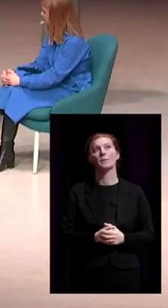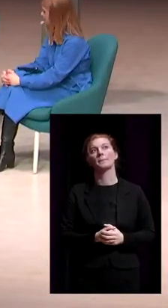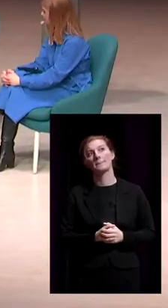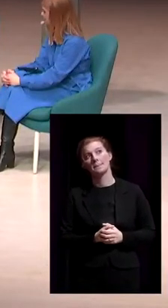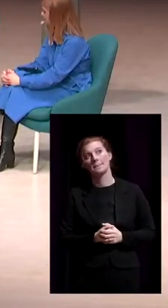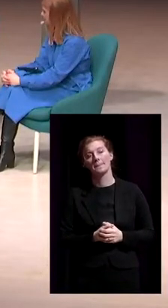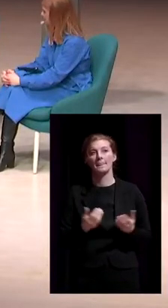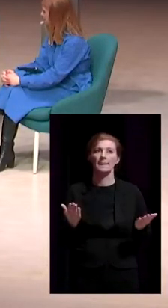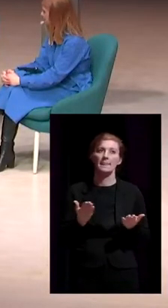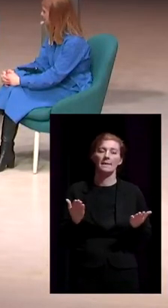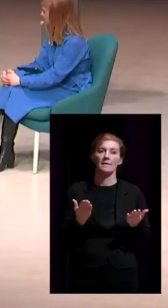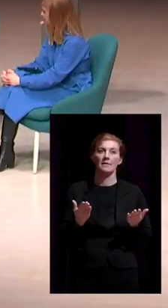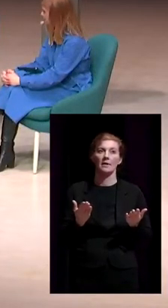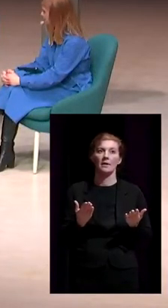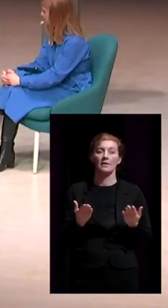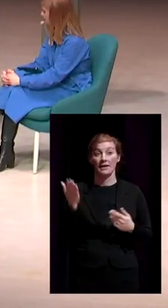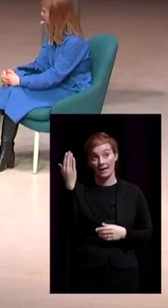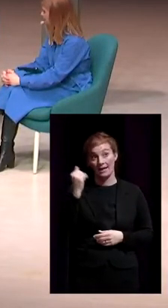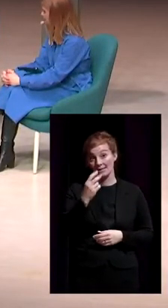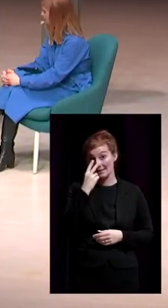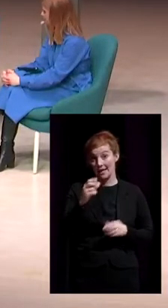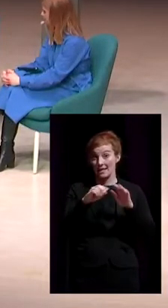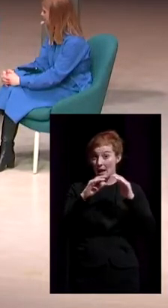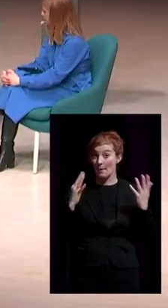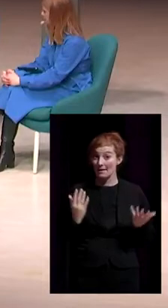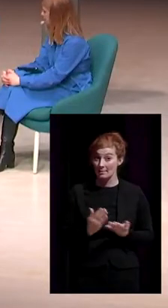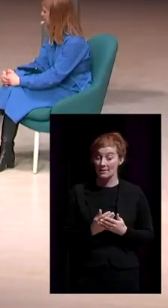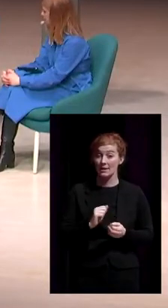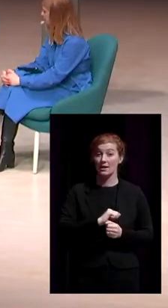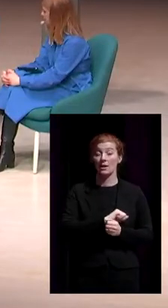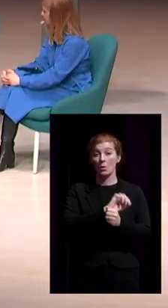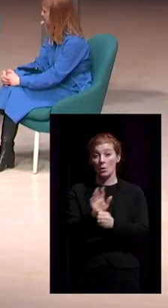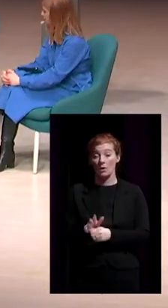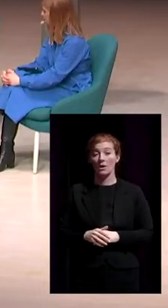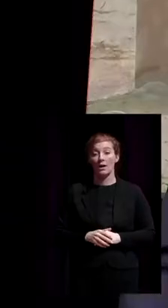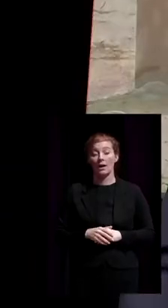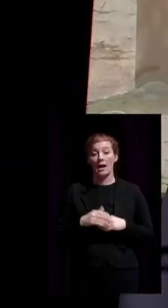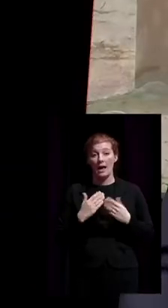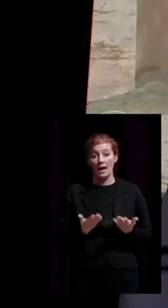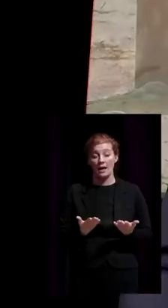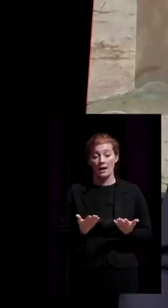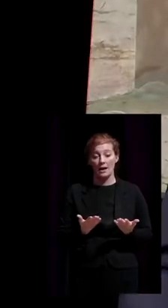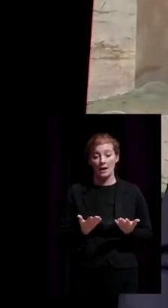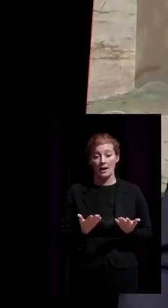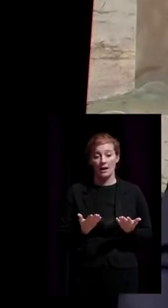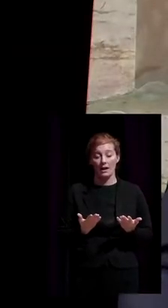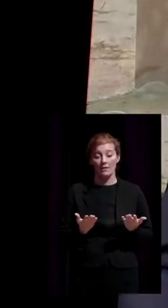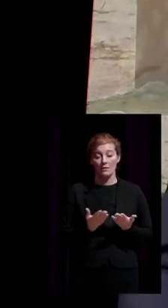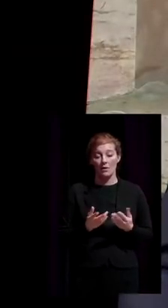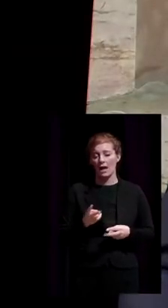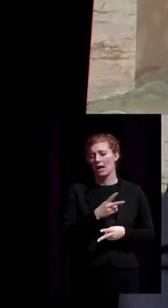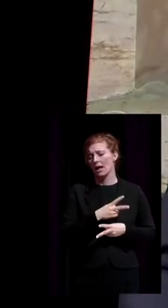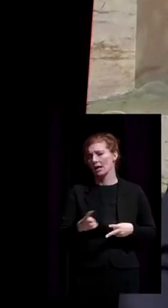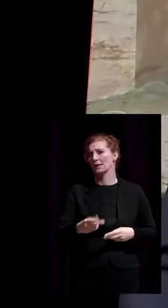det som jo, vi ser i denna pandemin i covid-19, det är ju hur extremt